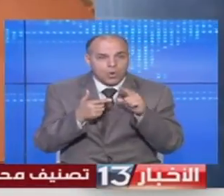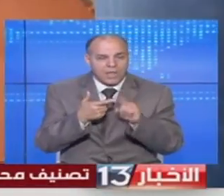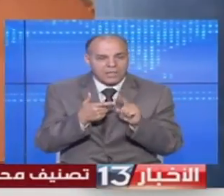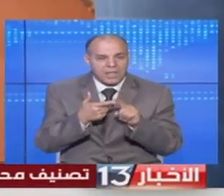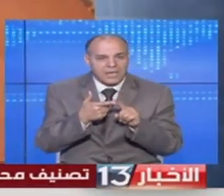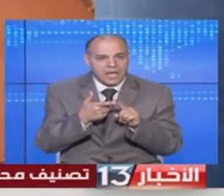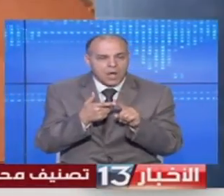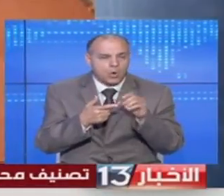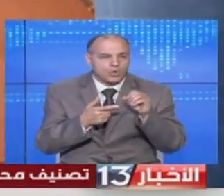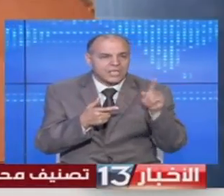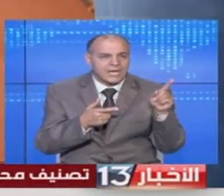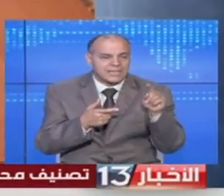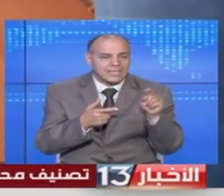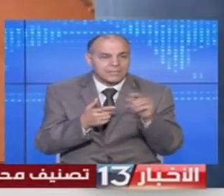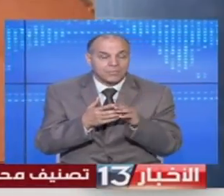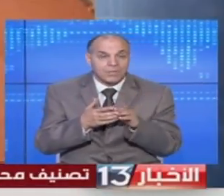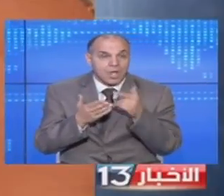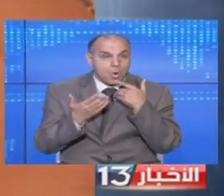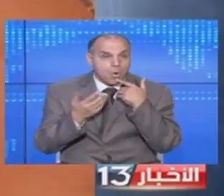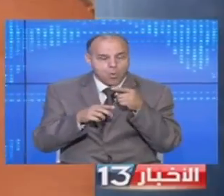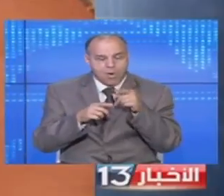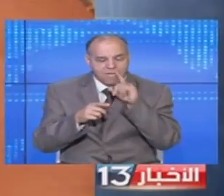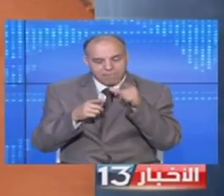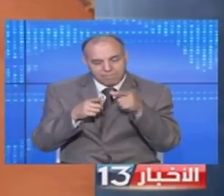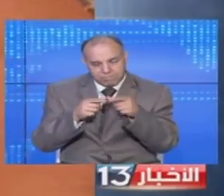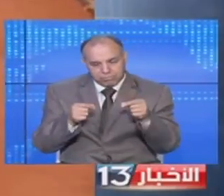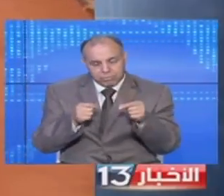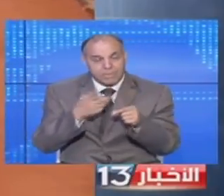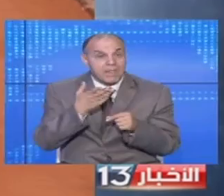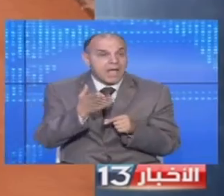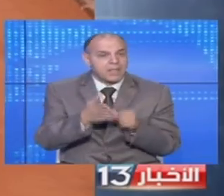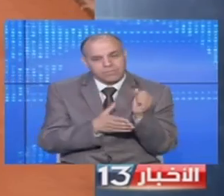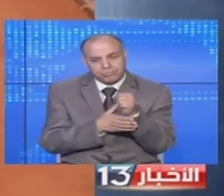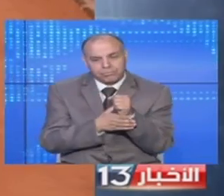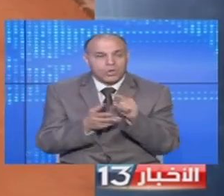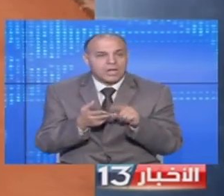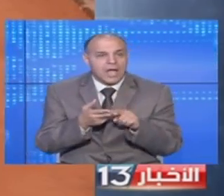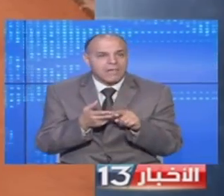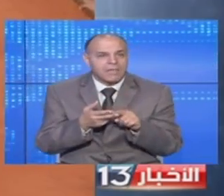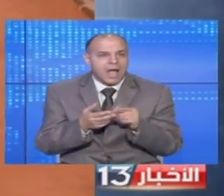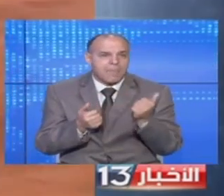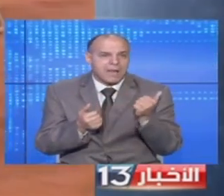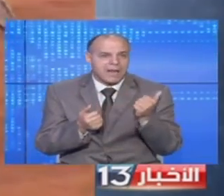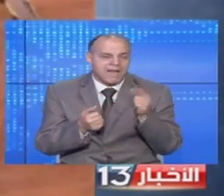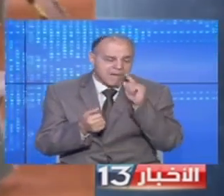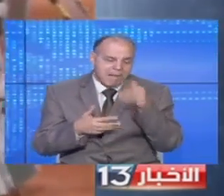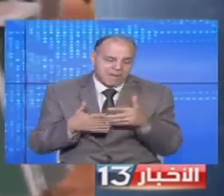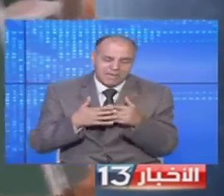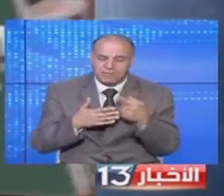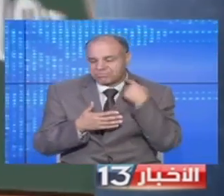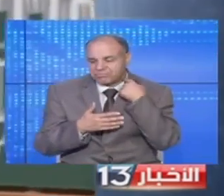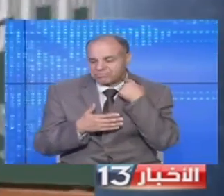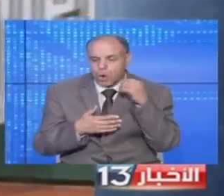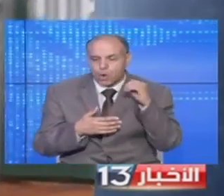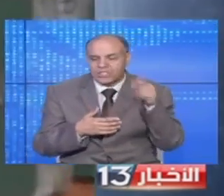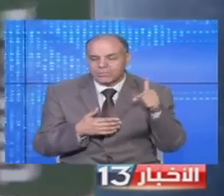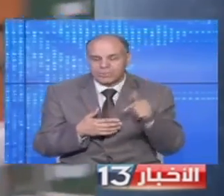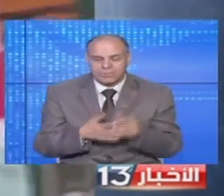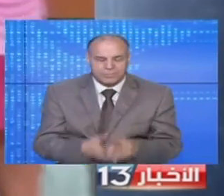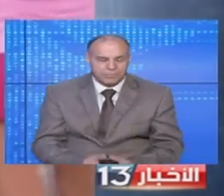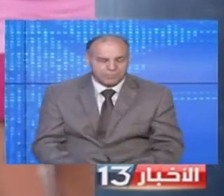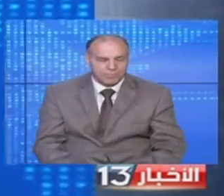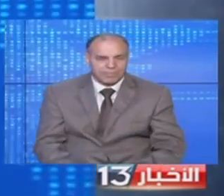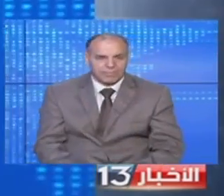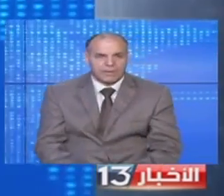وزاريه واليابانيه منو قبلان تنهزم امام الامريكيه دانييلا روز